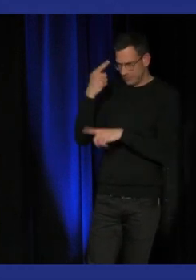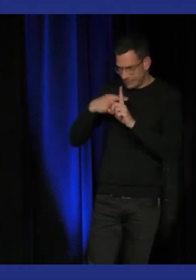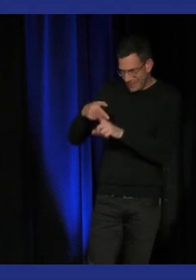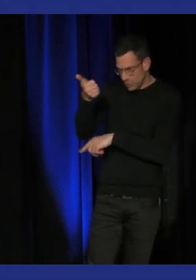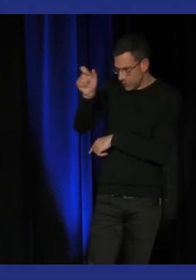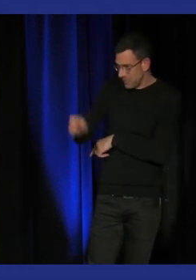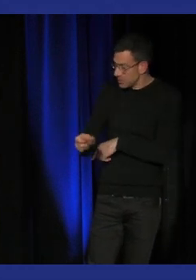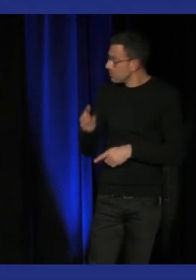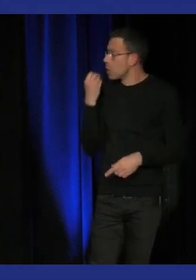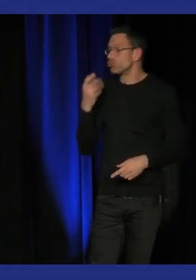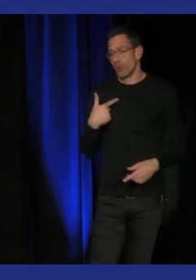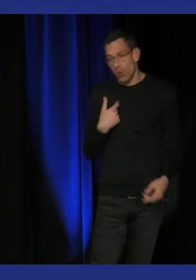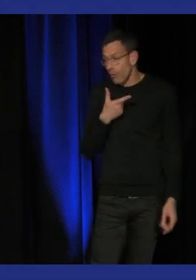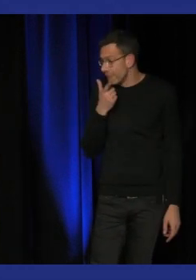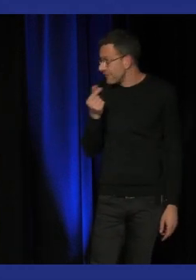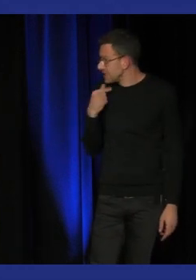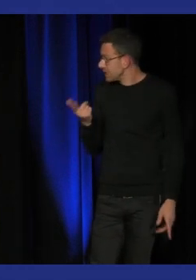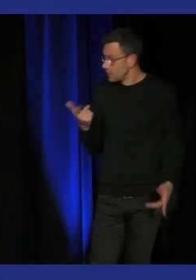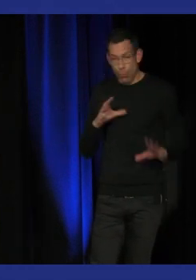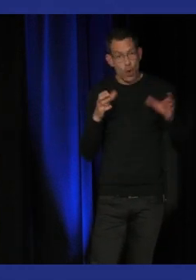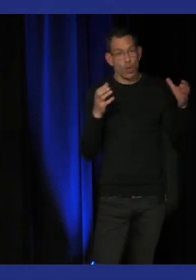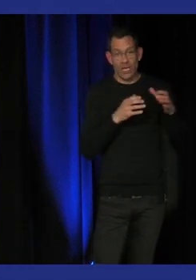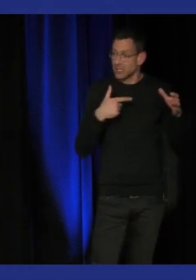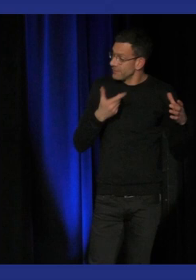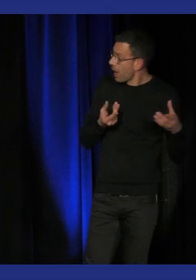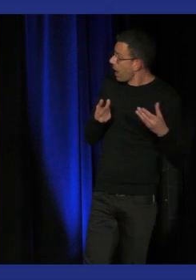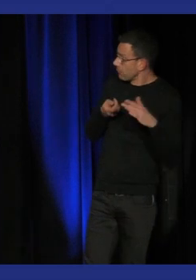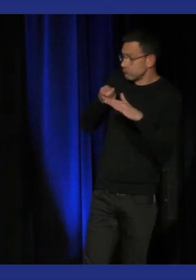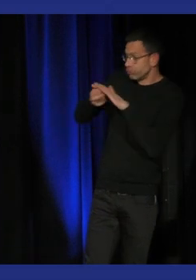souvent, ça dédouane aussi le collectif.